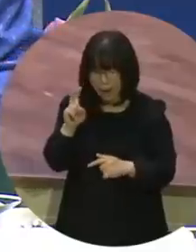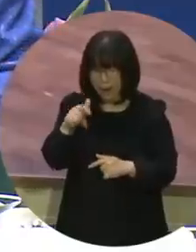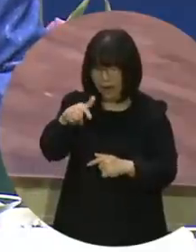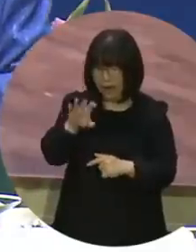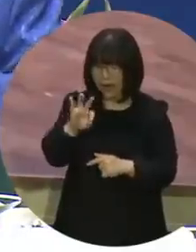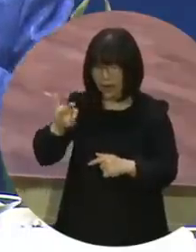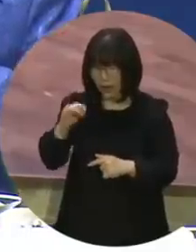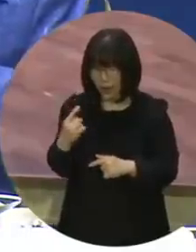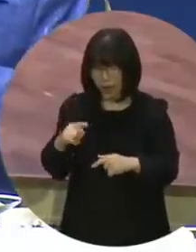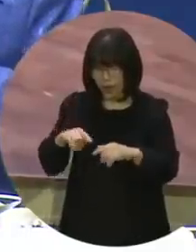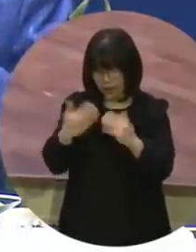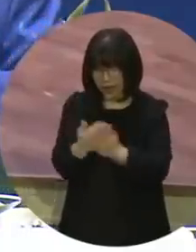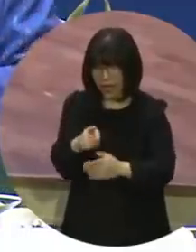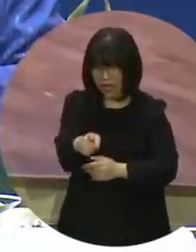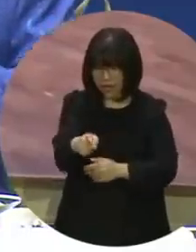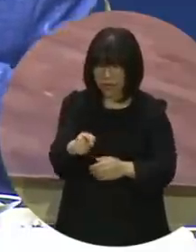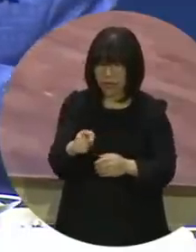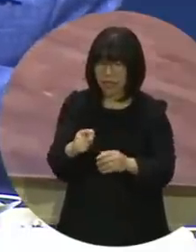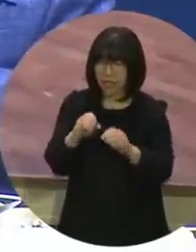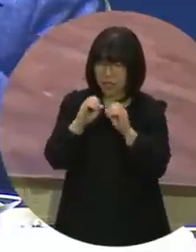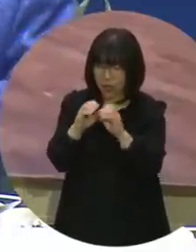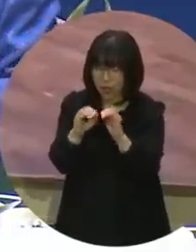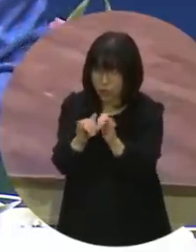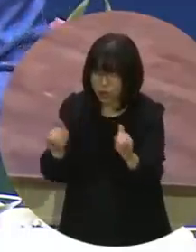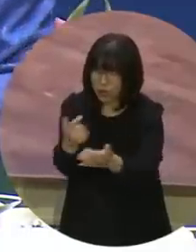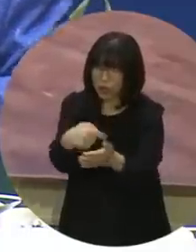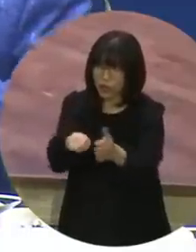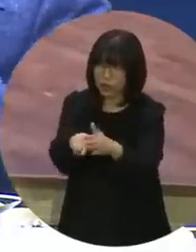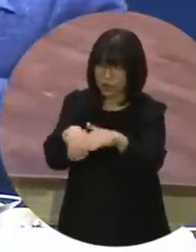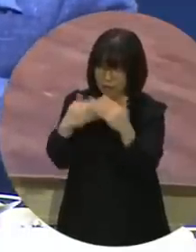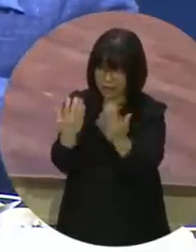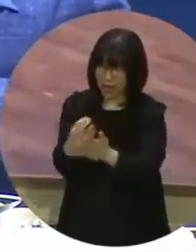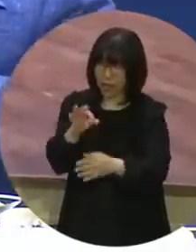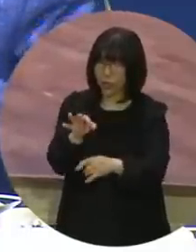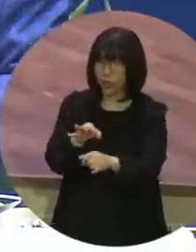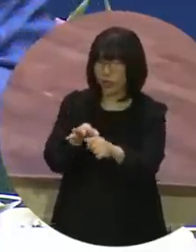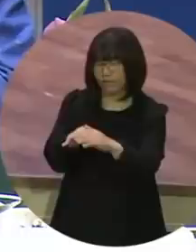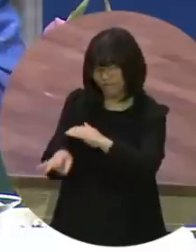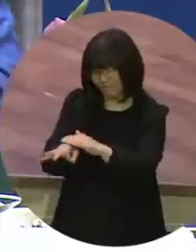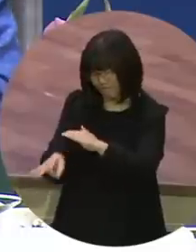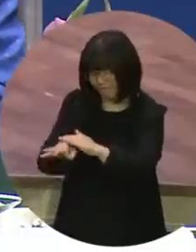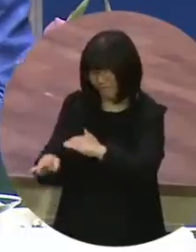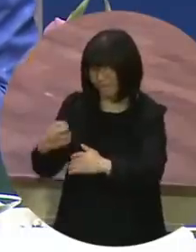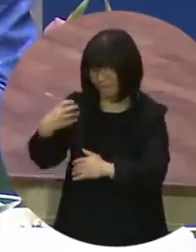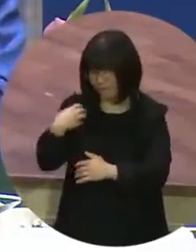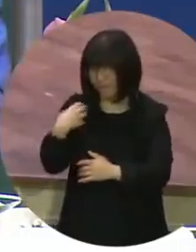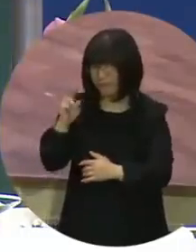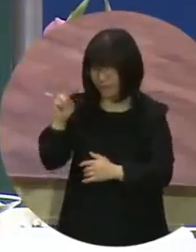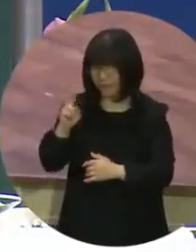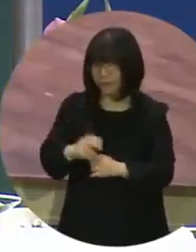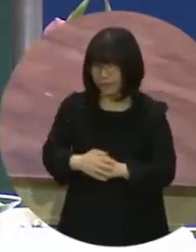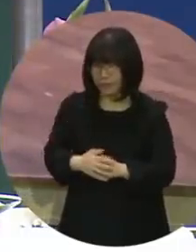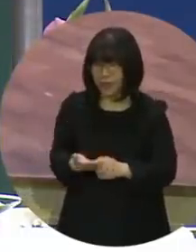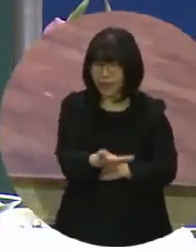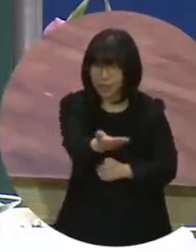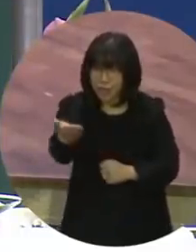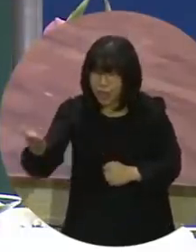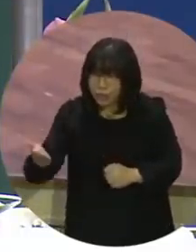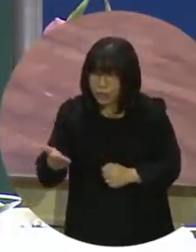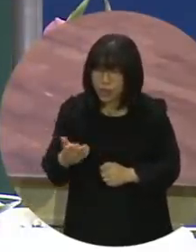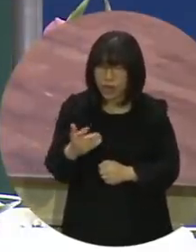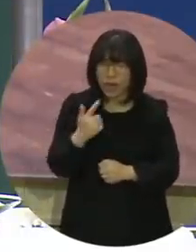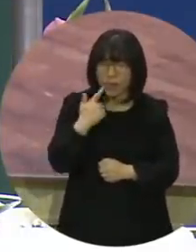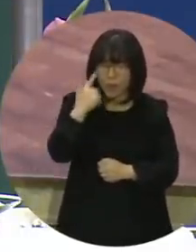전도자들이 무슨 장사를 합니까? 수입 있습니까? 도와주고, 다 전도자. 여러분, 지역 교육자들 잘 섬기시